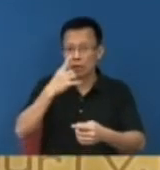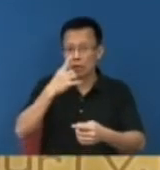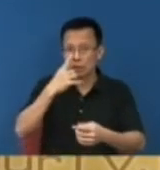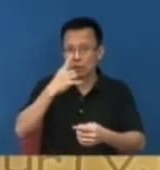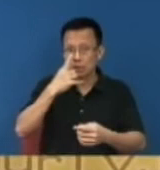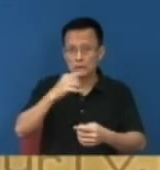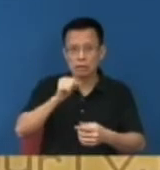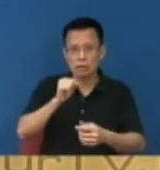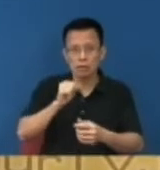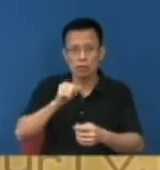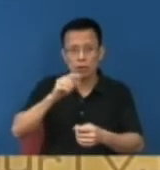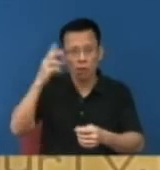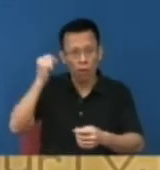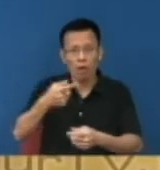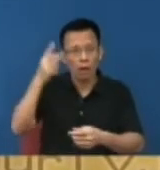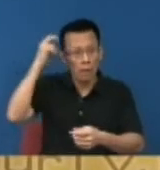義的嘛，